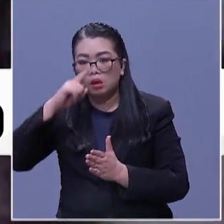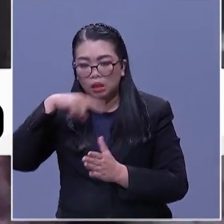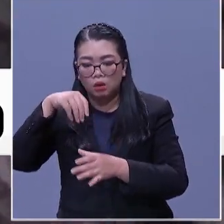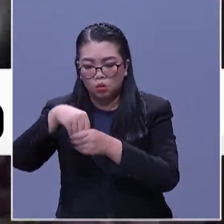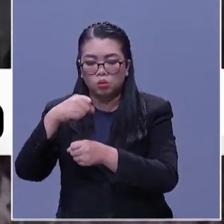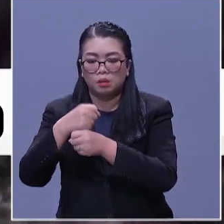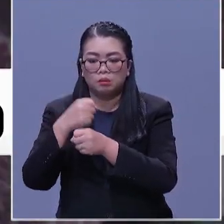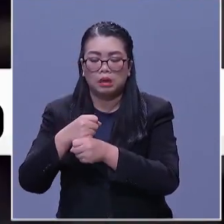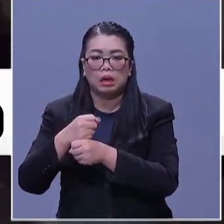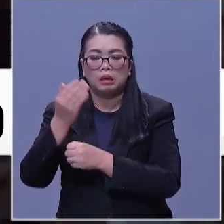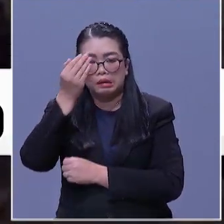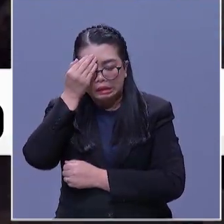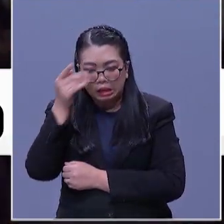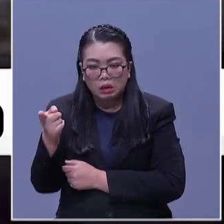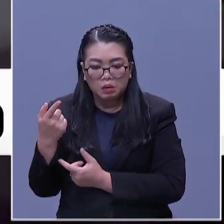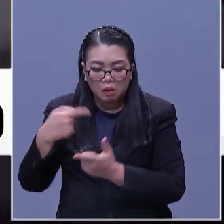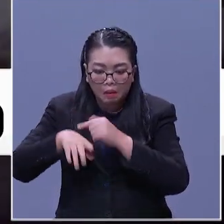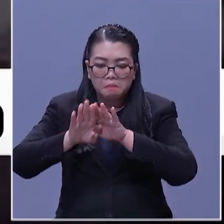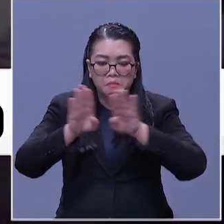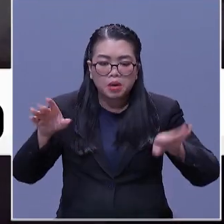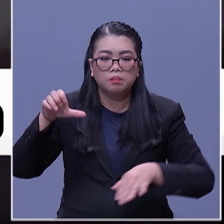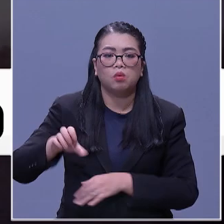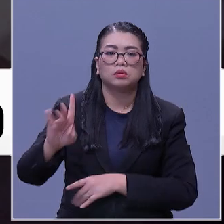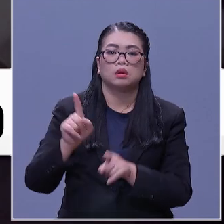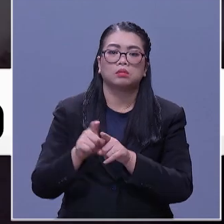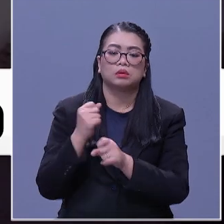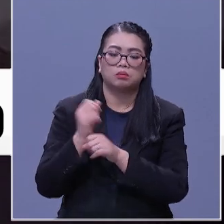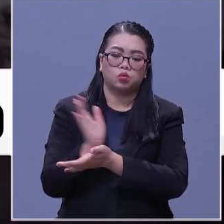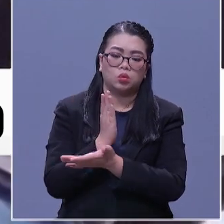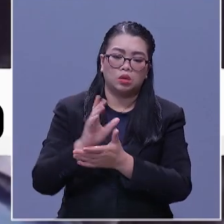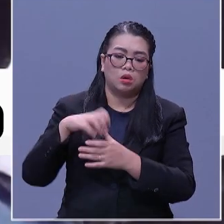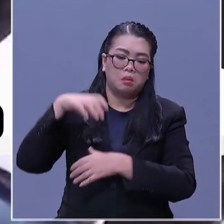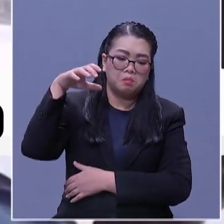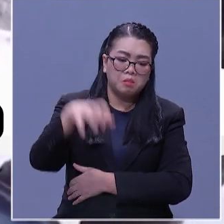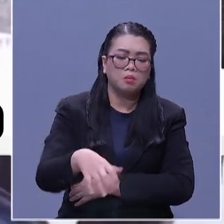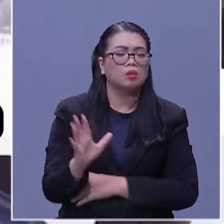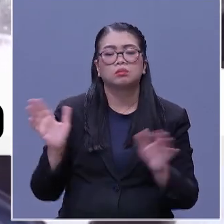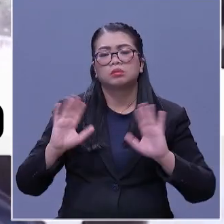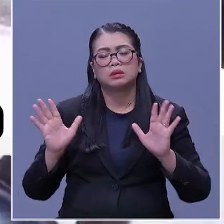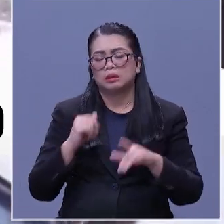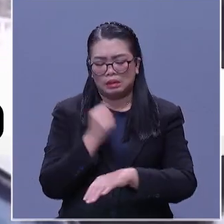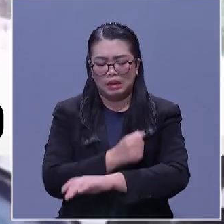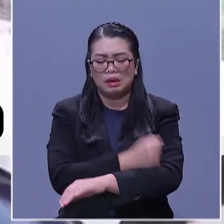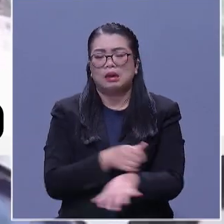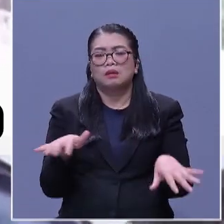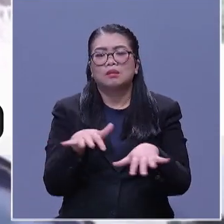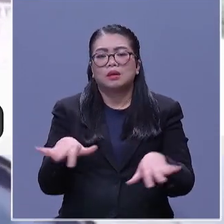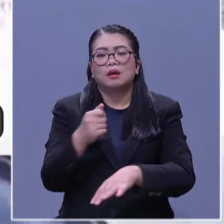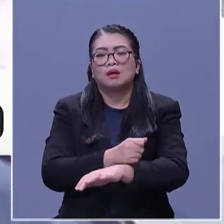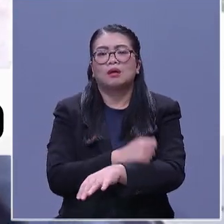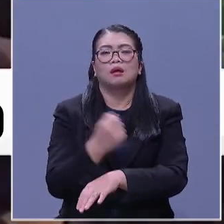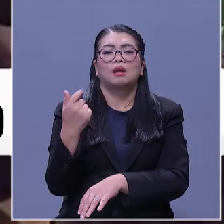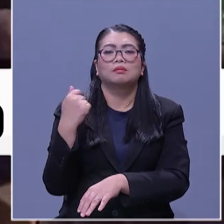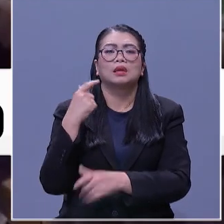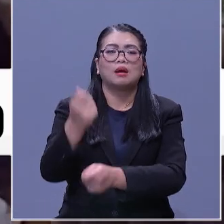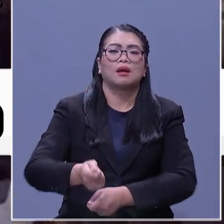เข้ามาทำงานอิสราเอลเข้ามาเปิดบริษัทหรือทำธุรกิจคุณปานปรีก็ต้องปฏิเสธไปบอกว่าไม่ใช่คือ